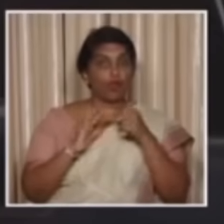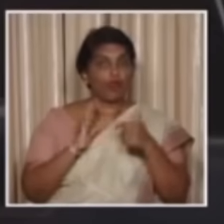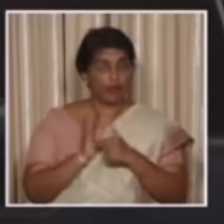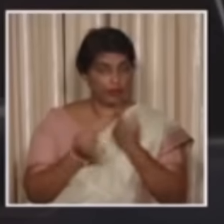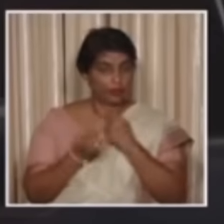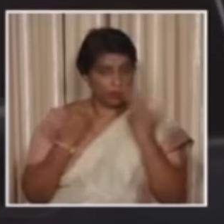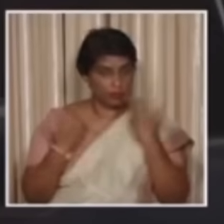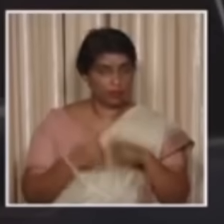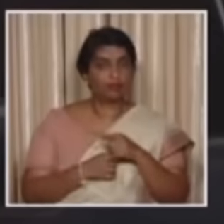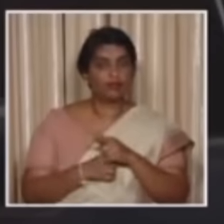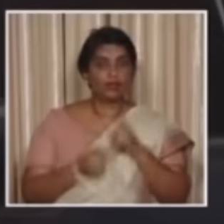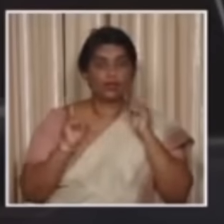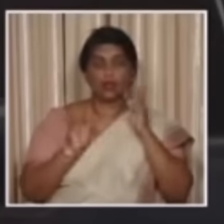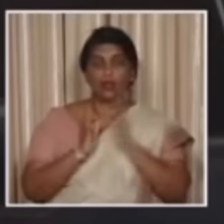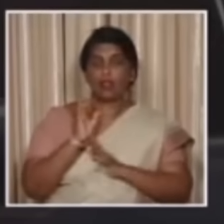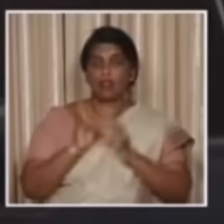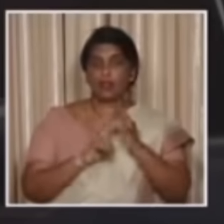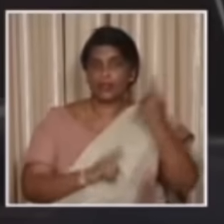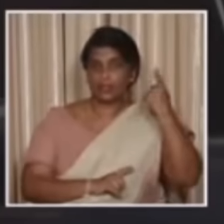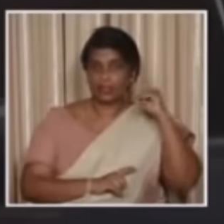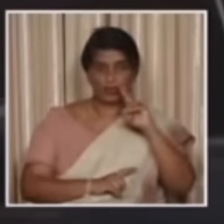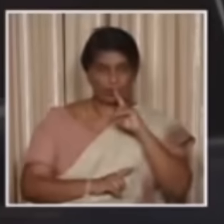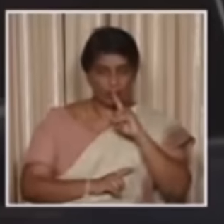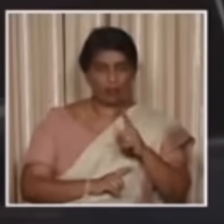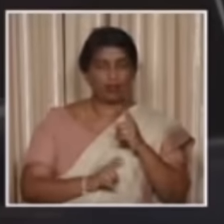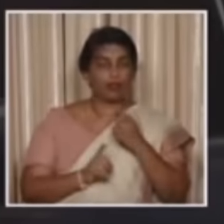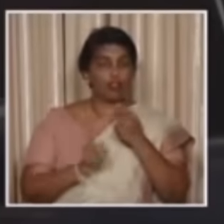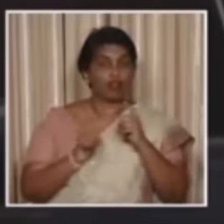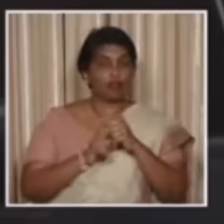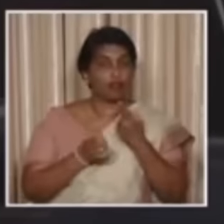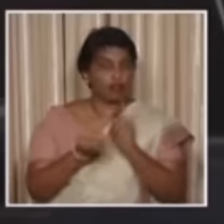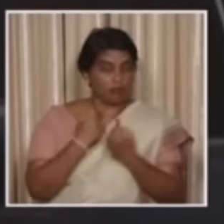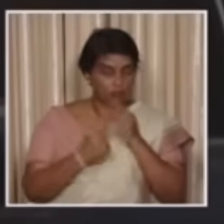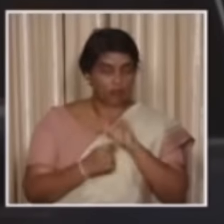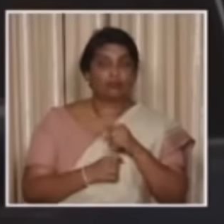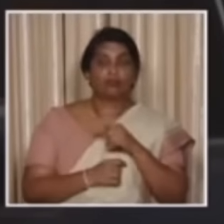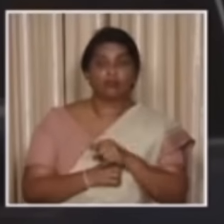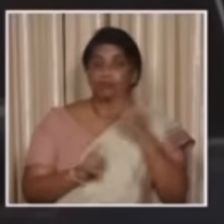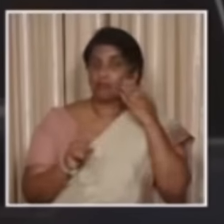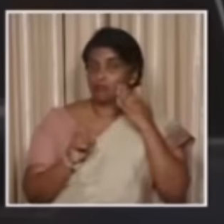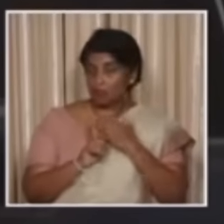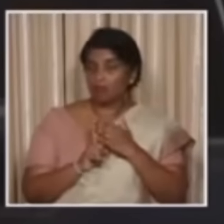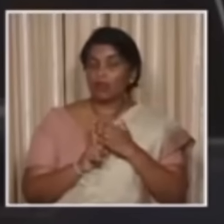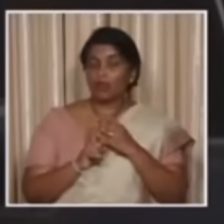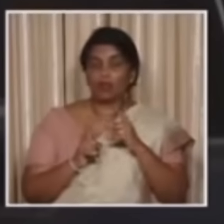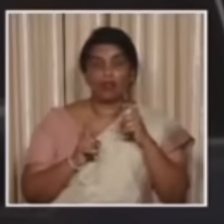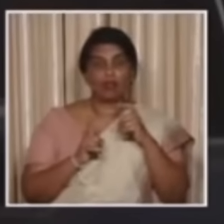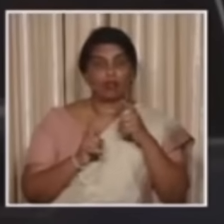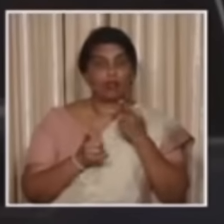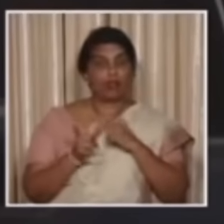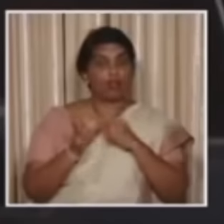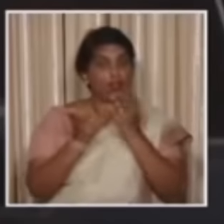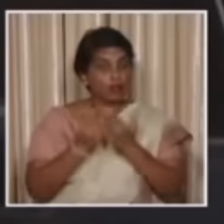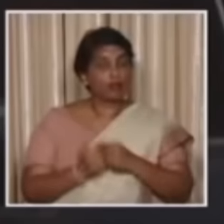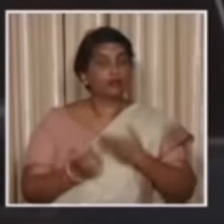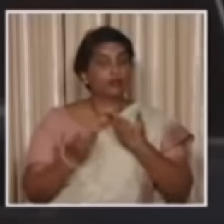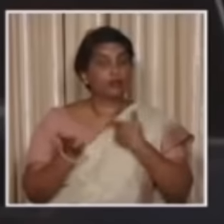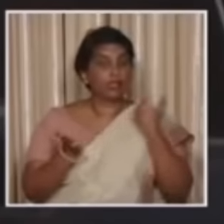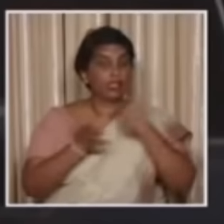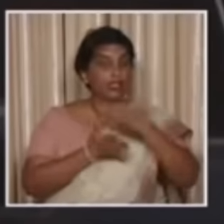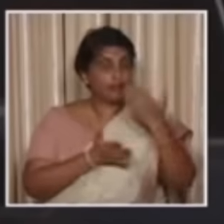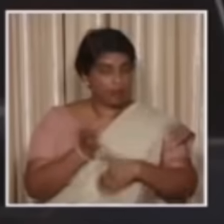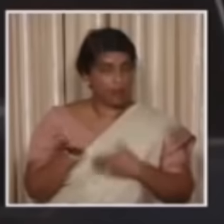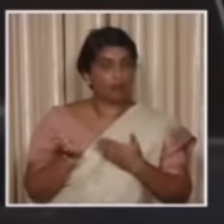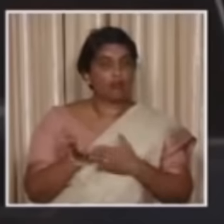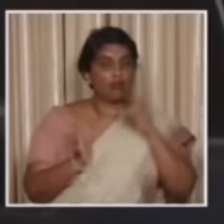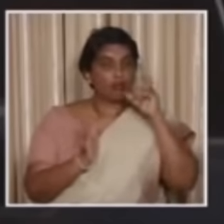अतरम क्रीडा तुम्हें मतुकर मे फोरेंसिक कोडिट अक्कर मे पिलिबंद फोरेंसिक कोडिट अक्कर वार्ता किदिरिपत्ति लतीन